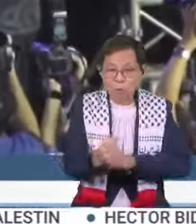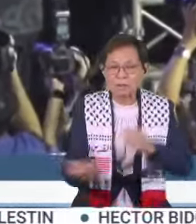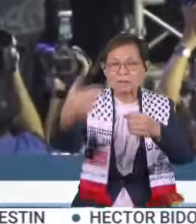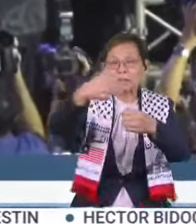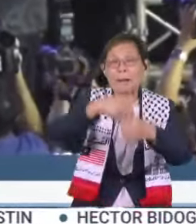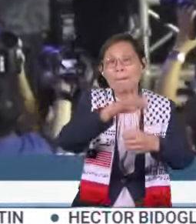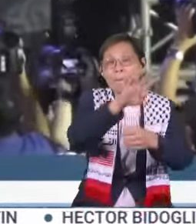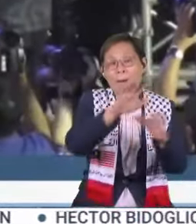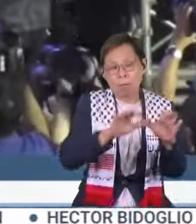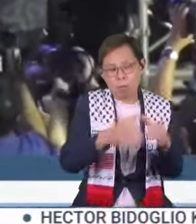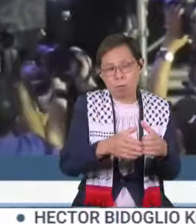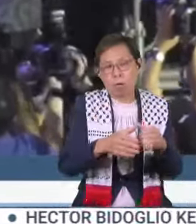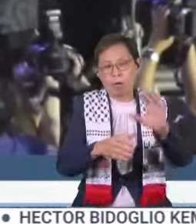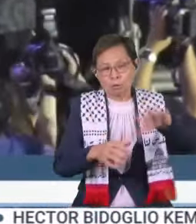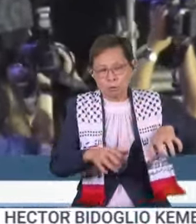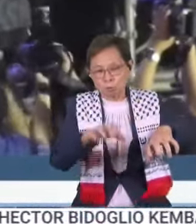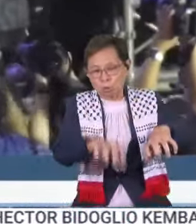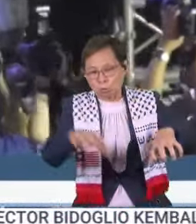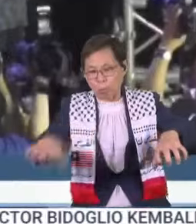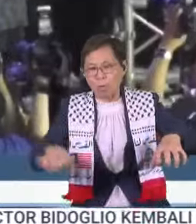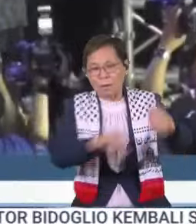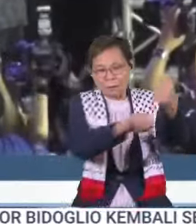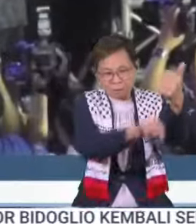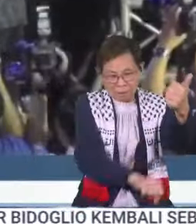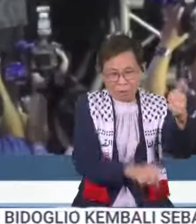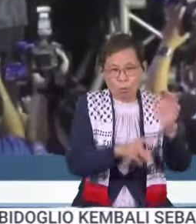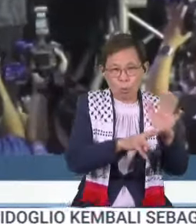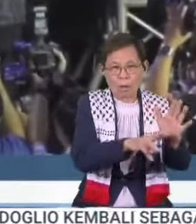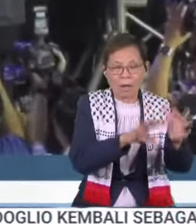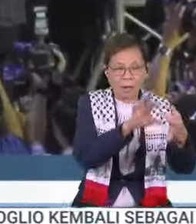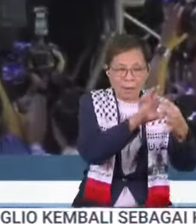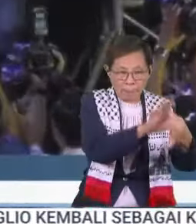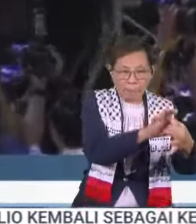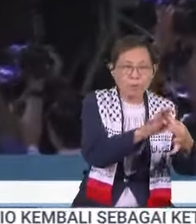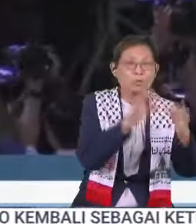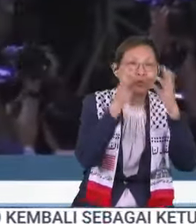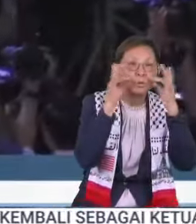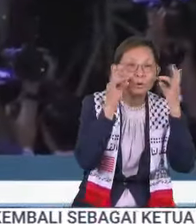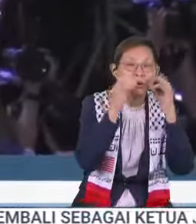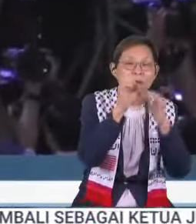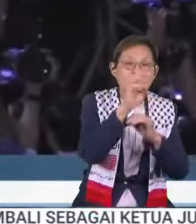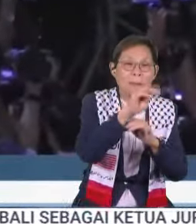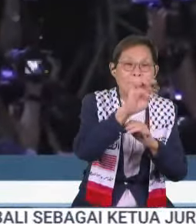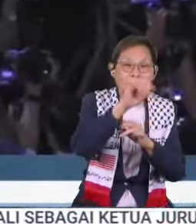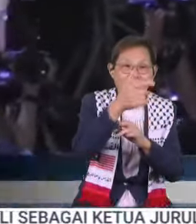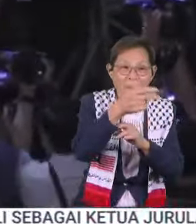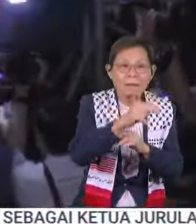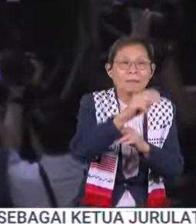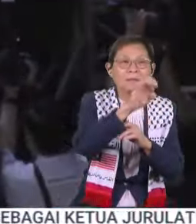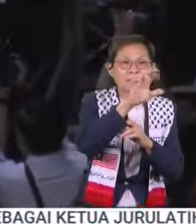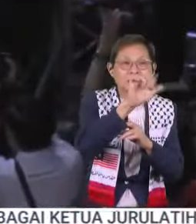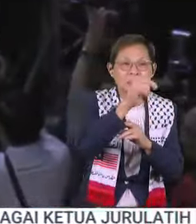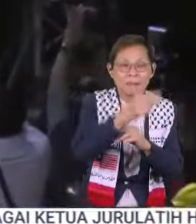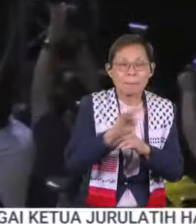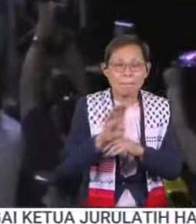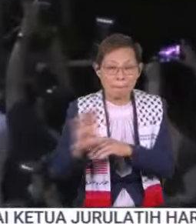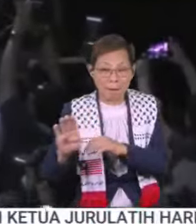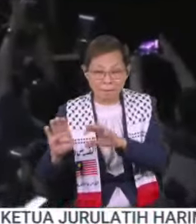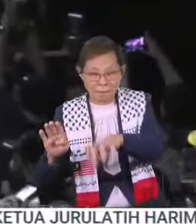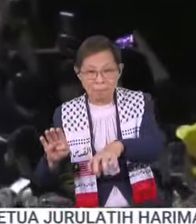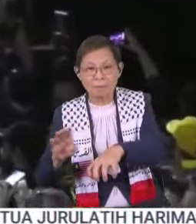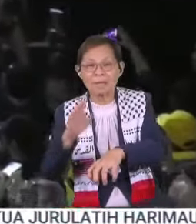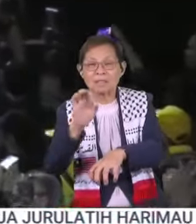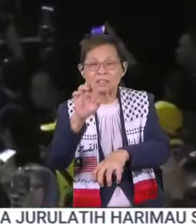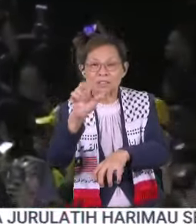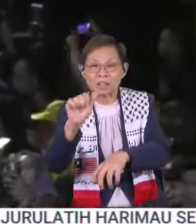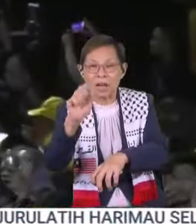4 kontijen zon iaitu Zon Selatan diwakili gabungan bahagian Kuching, Semarahan dan Serian, Zon Barat diwakili bahagian